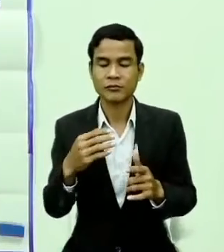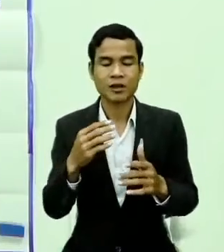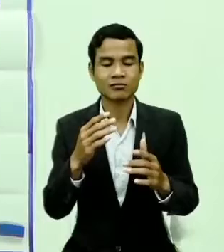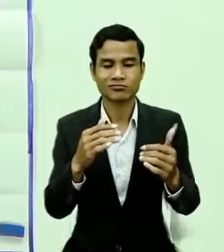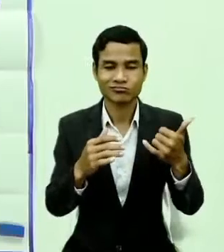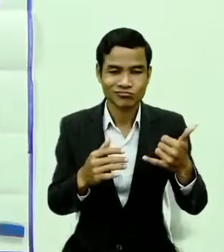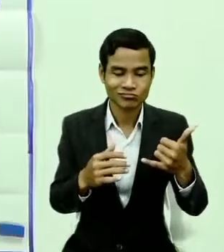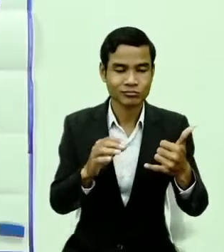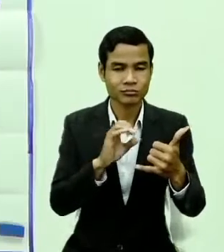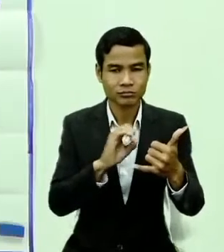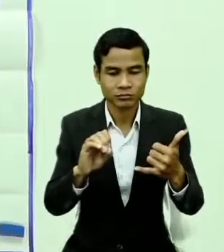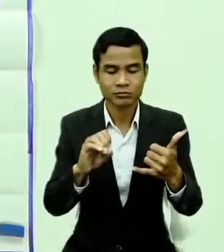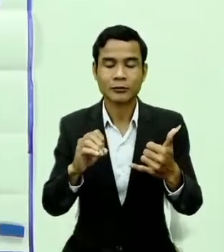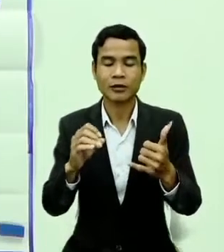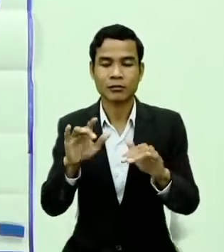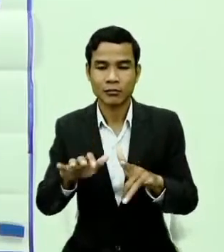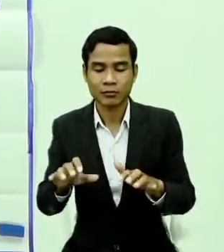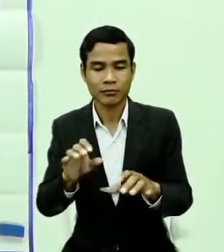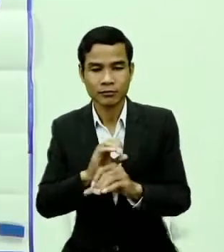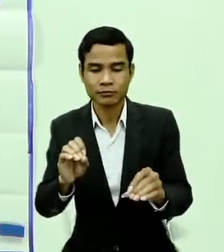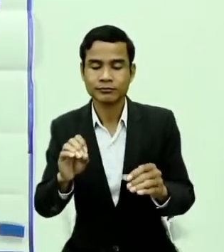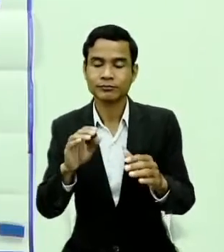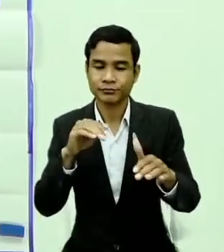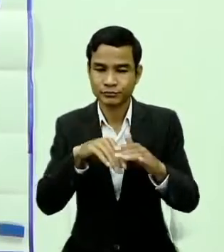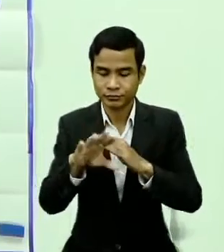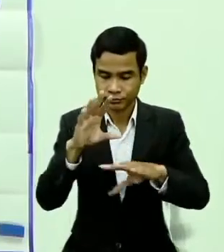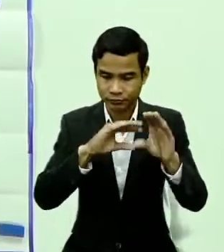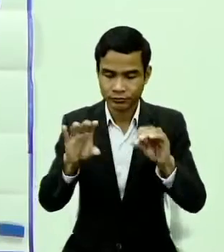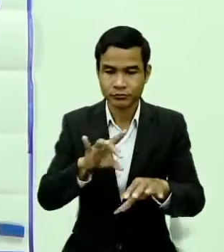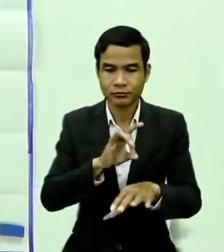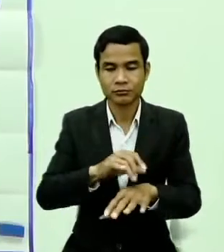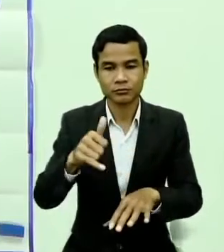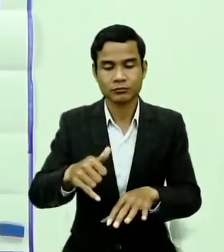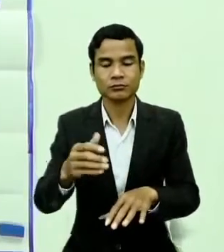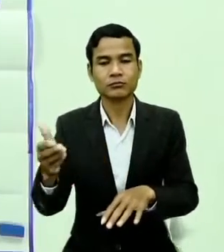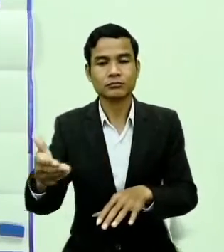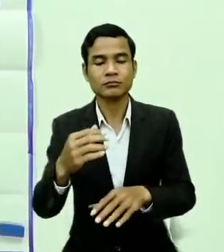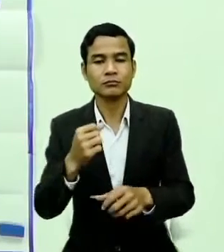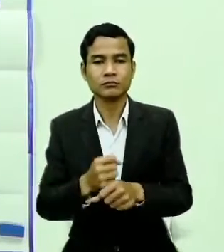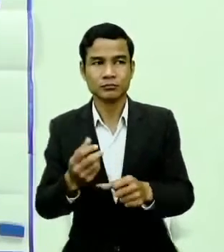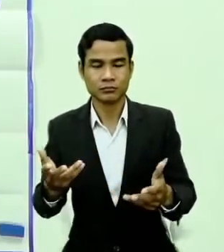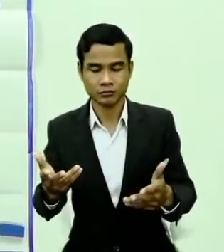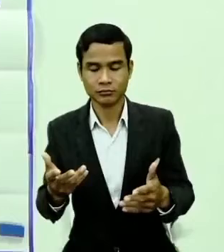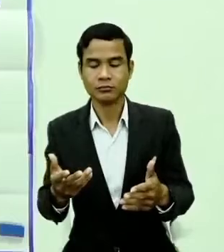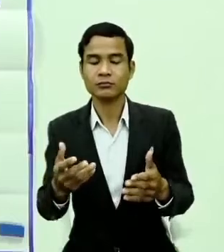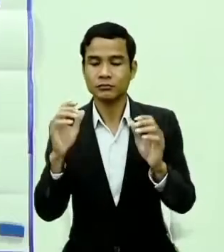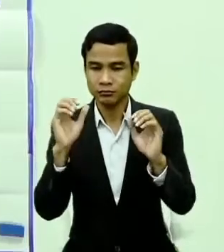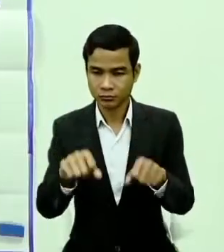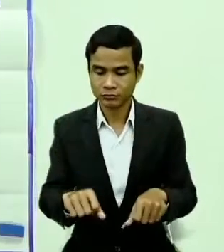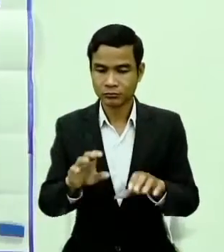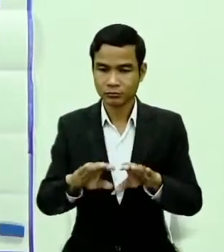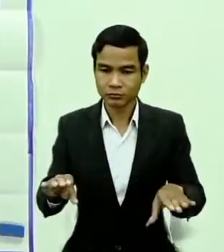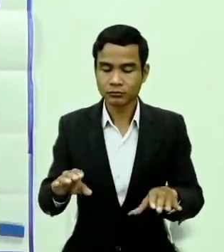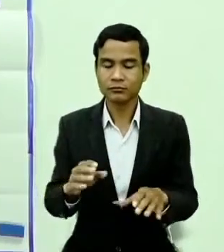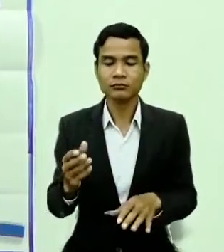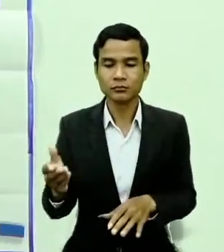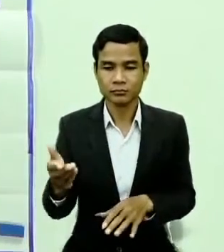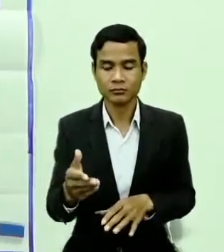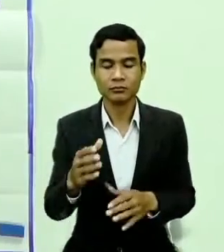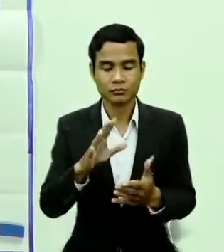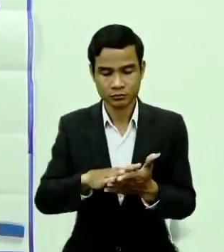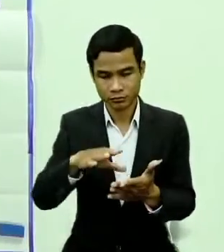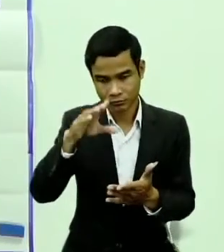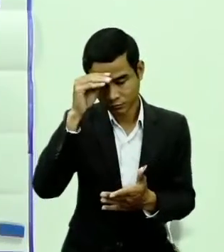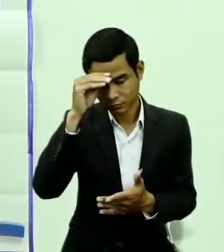riêng chỉ mùi năng nẹt cừu toàn là bình tế ta con trời thượng được mà định cha cứ con à năng